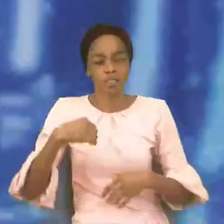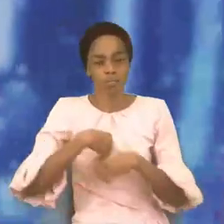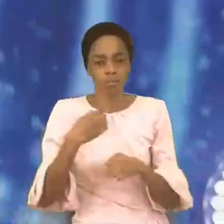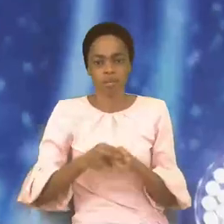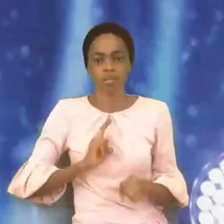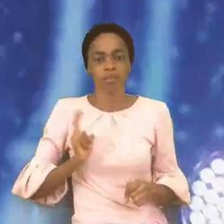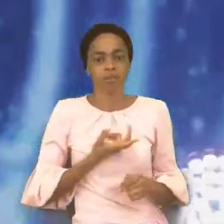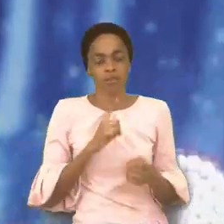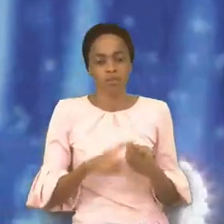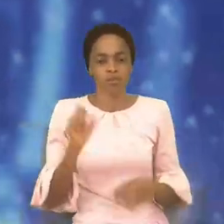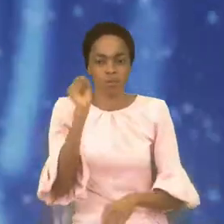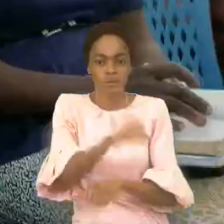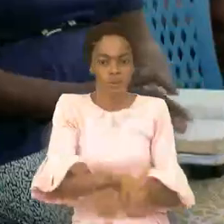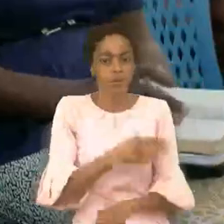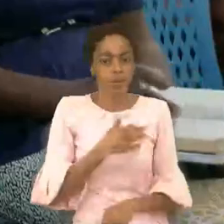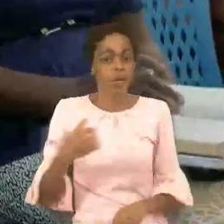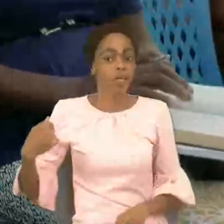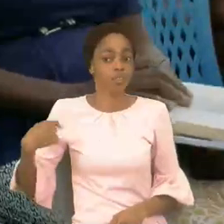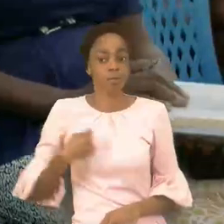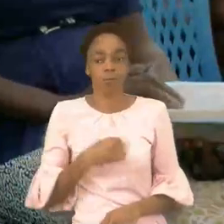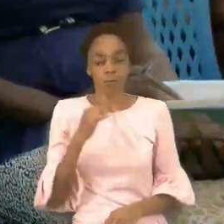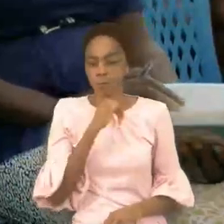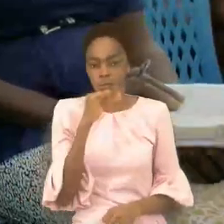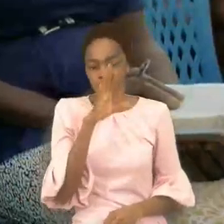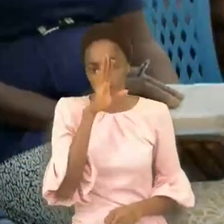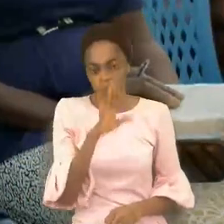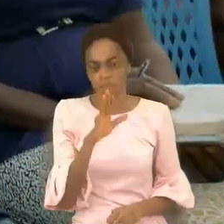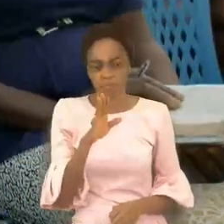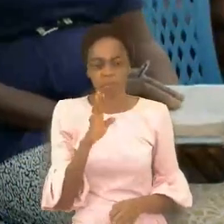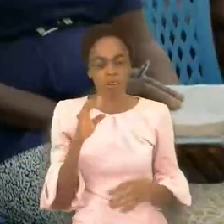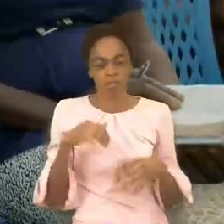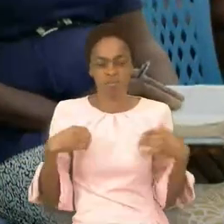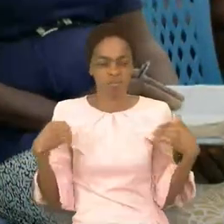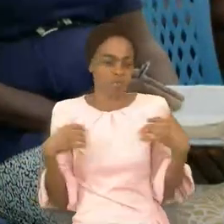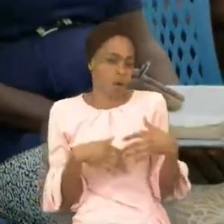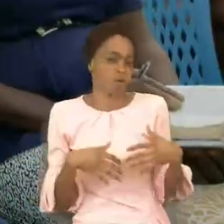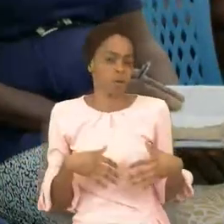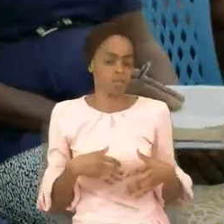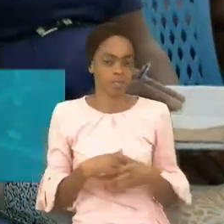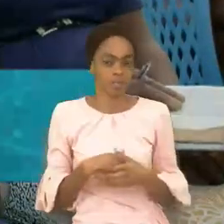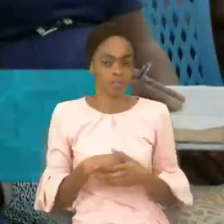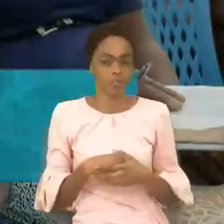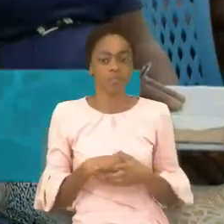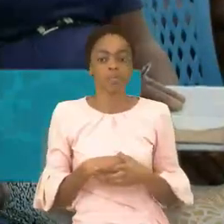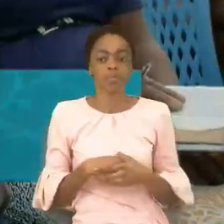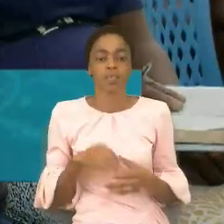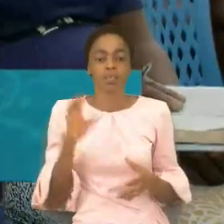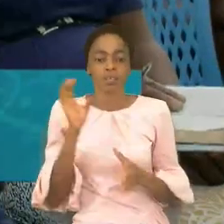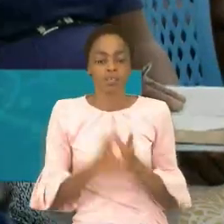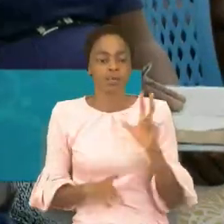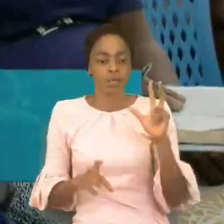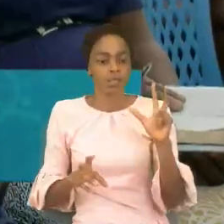à vaincre et nous ne serons pas des craintifs. Daniel 3.